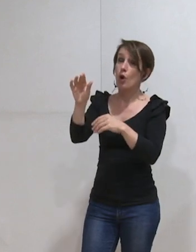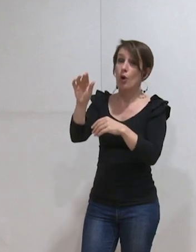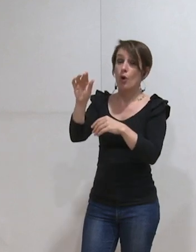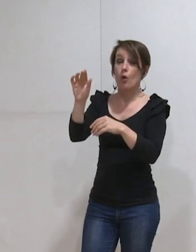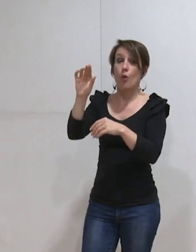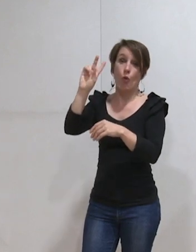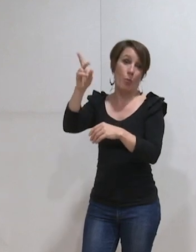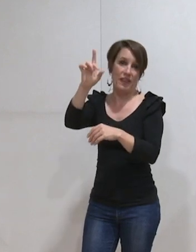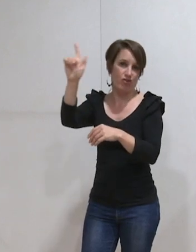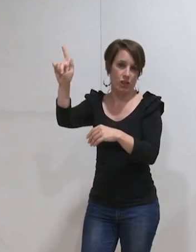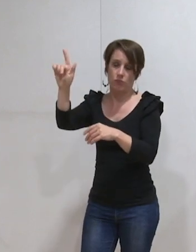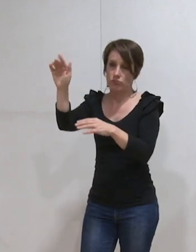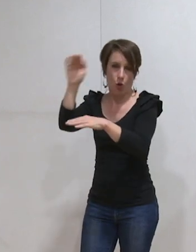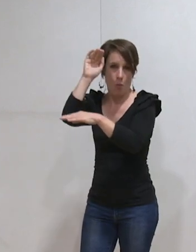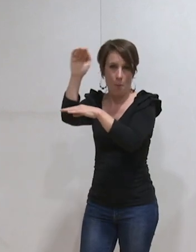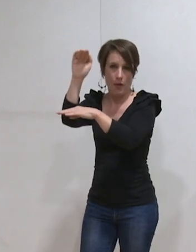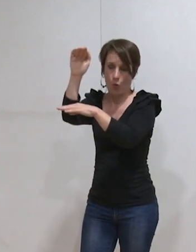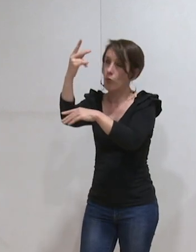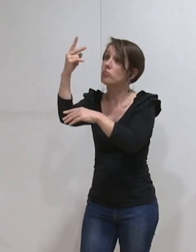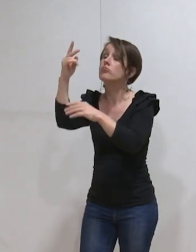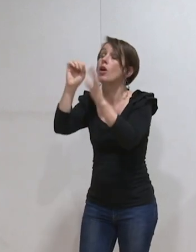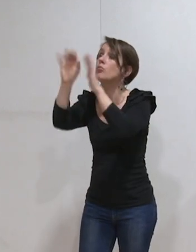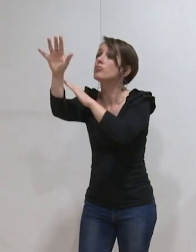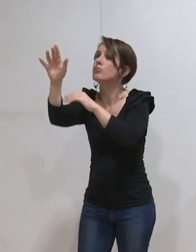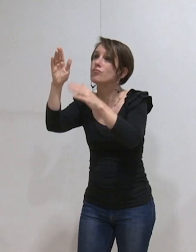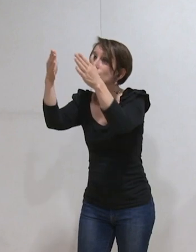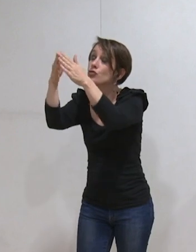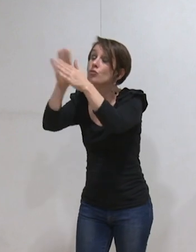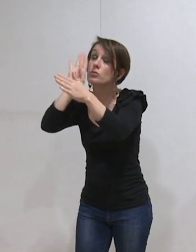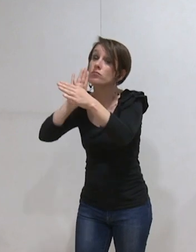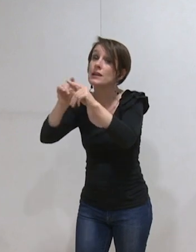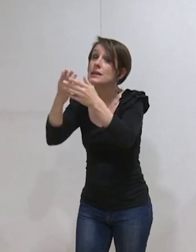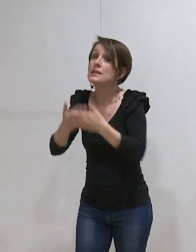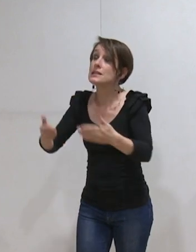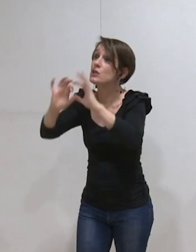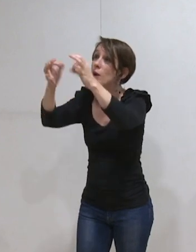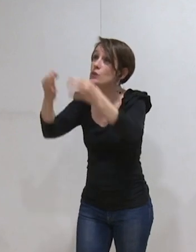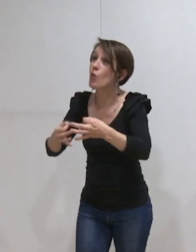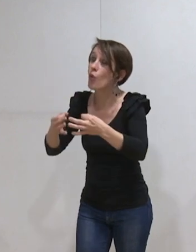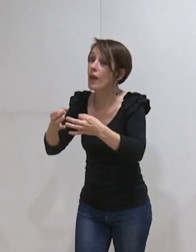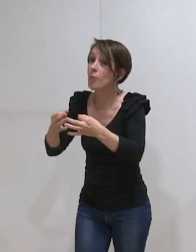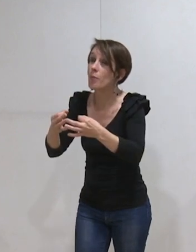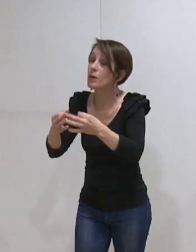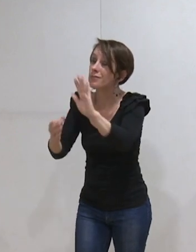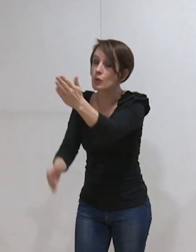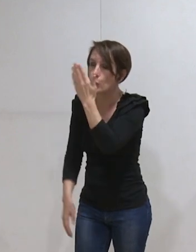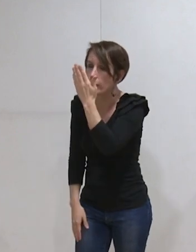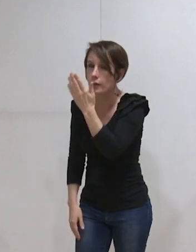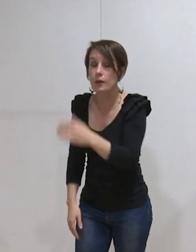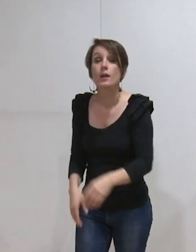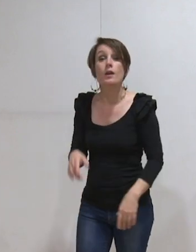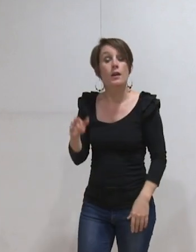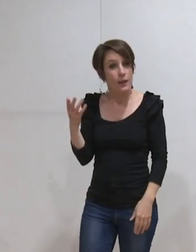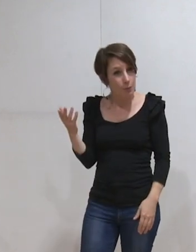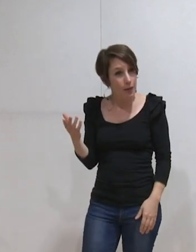comptable au 31 mars je regrette de dire ici publiquement que le président de la